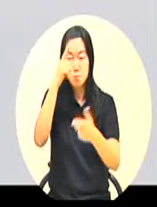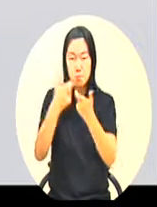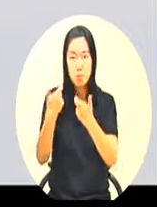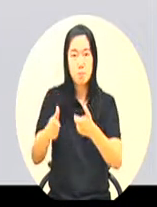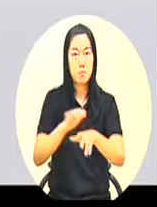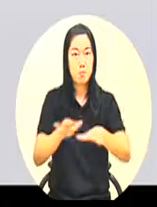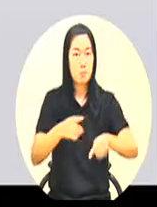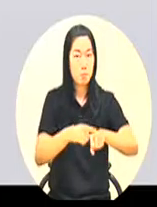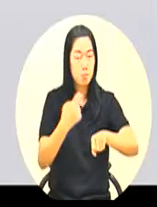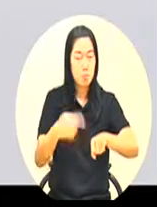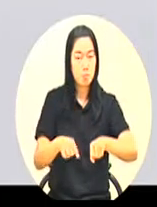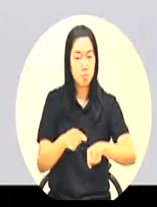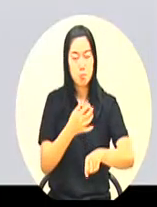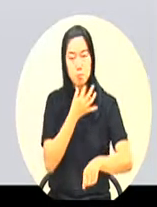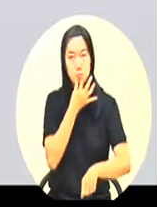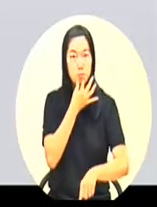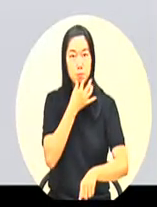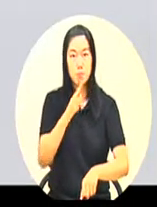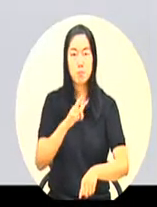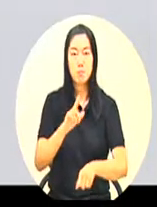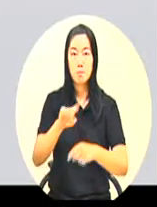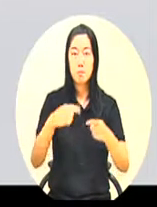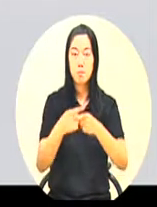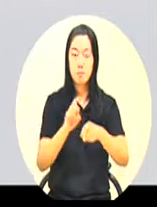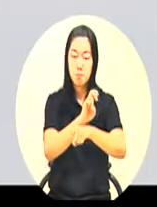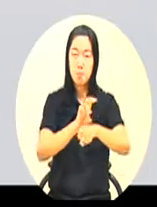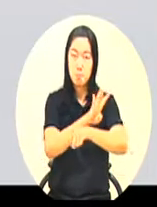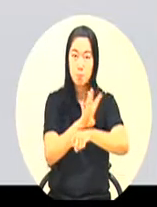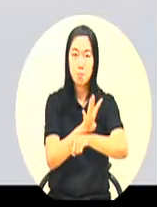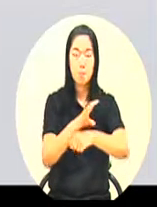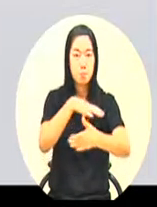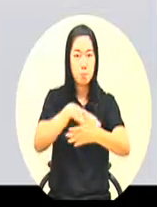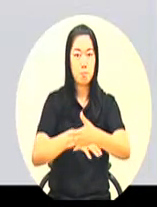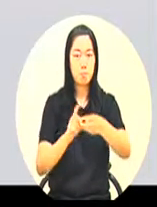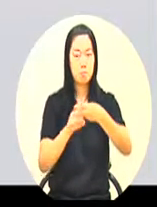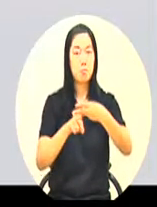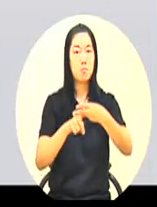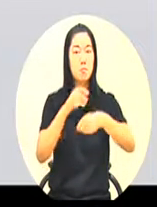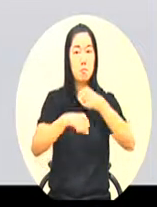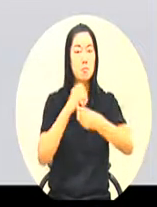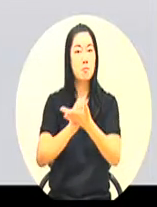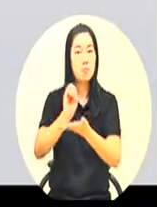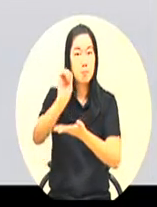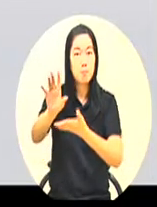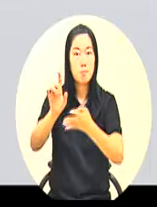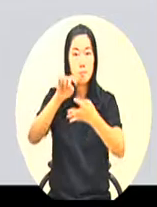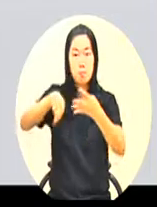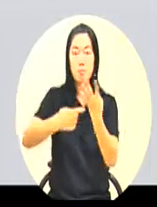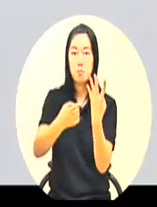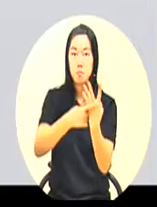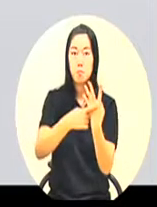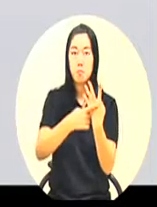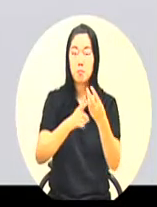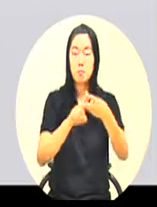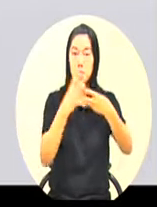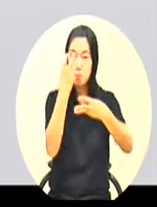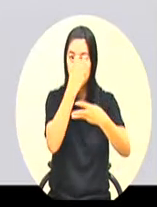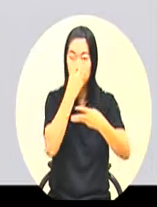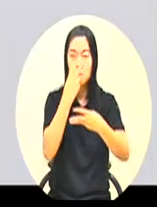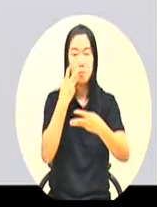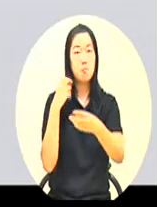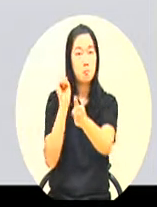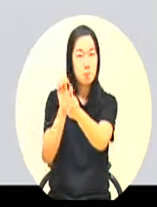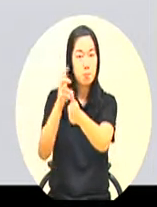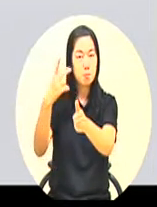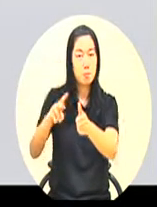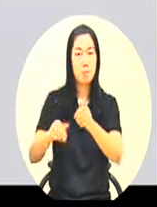全性之余时，应于24小时内主动通报目的事业主管机关查核确认，并完